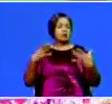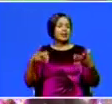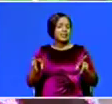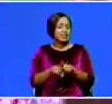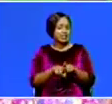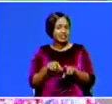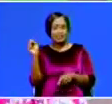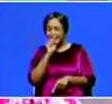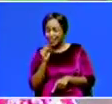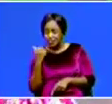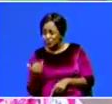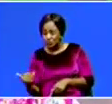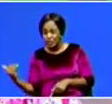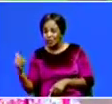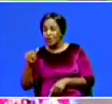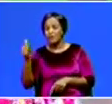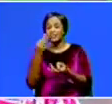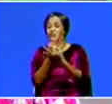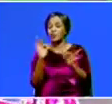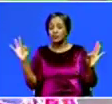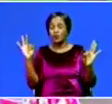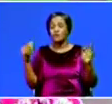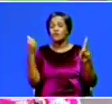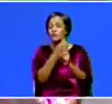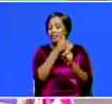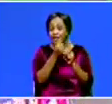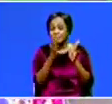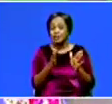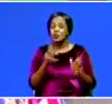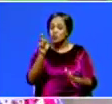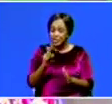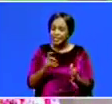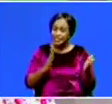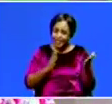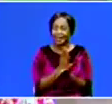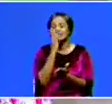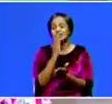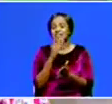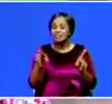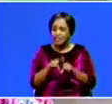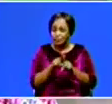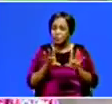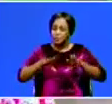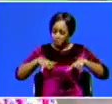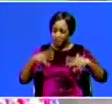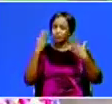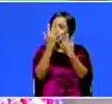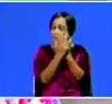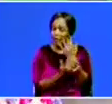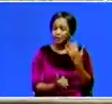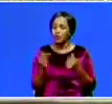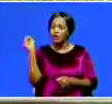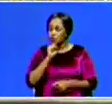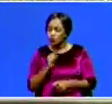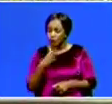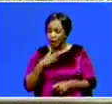wa freedom fighter tunaowaona, tunaomba haki, na sisi pia tujivunie damu ya nyanya yetu aliyopigania